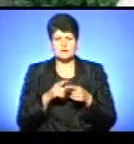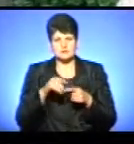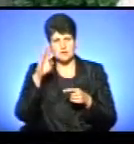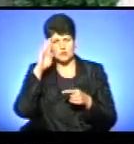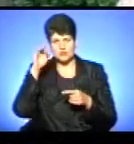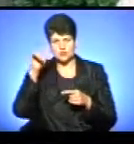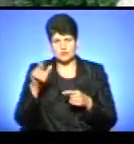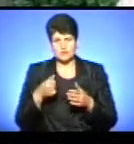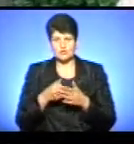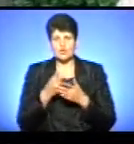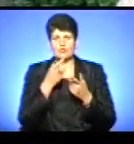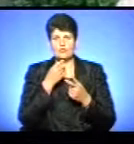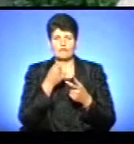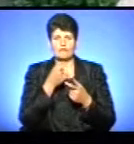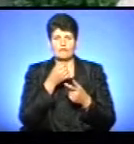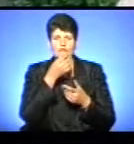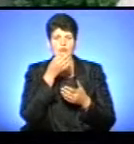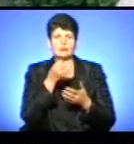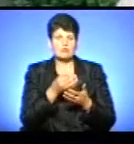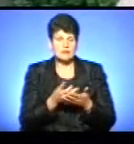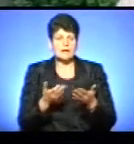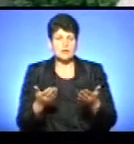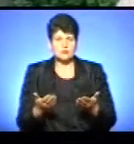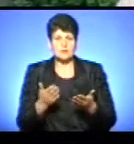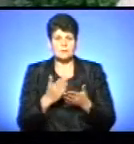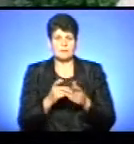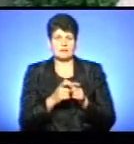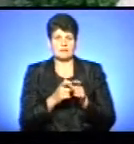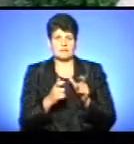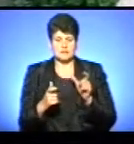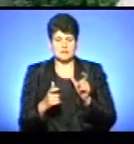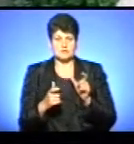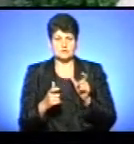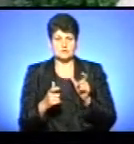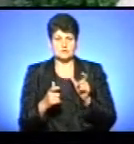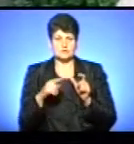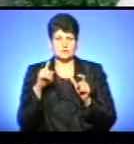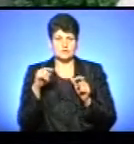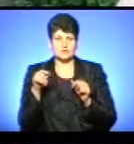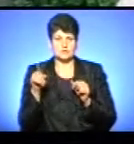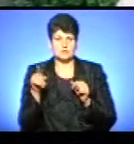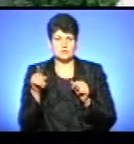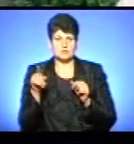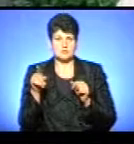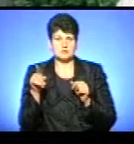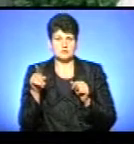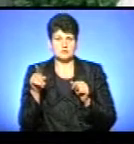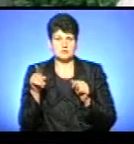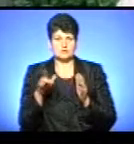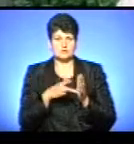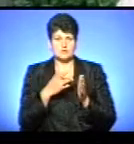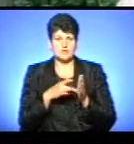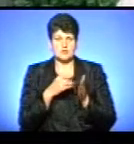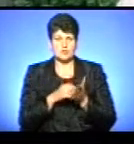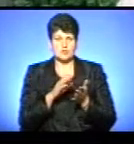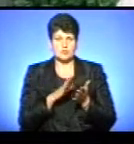до відповідальності. Ну, маємо квитанцію, присвоїли номер в журналі єдиного